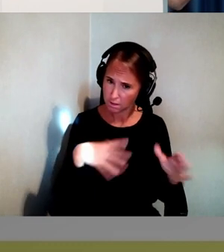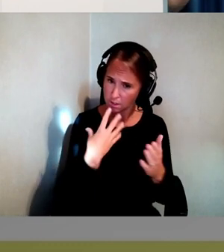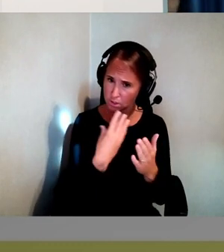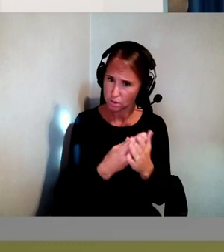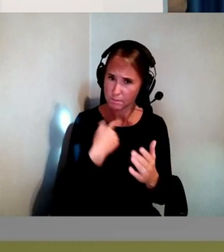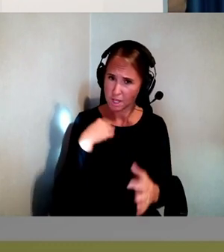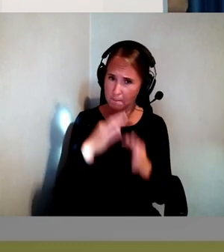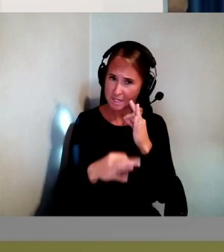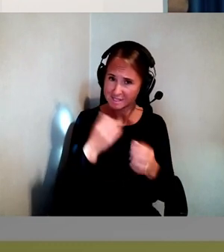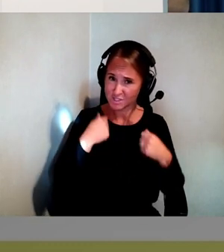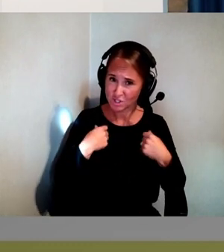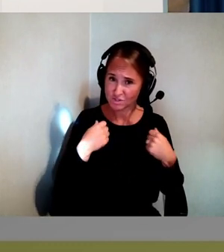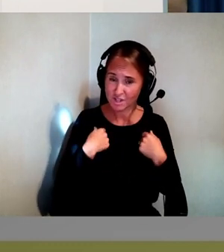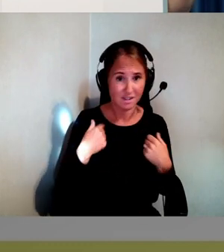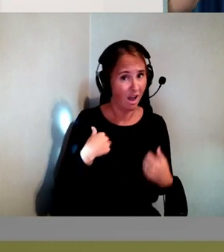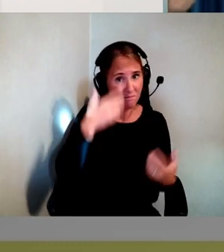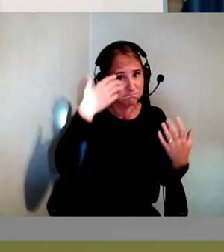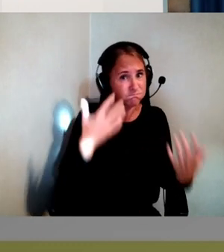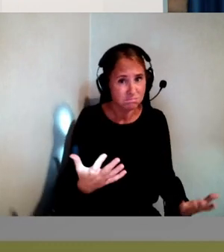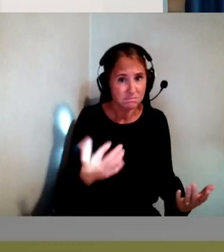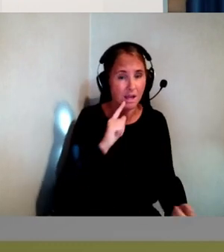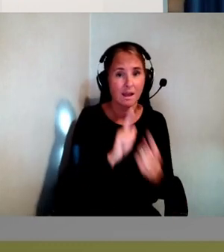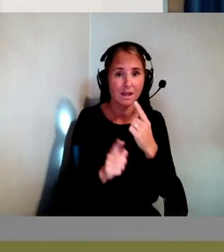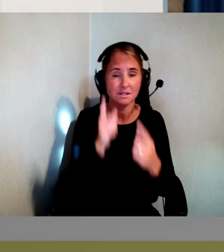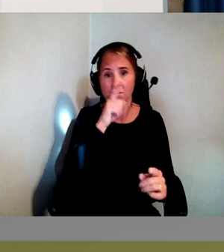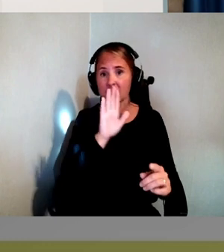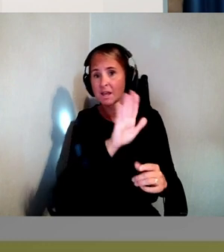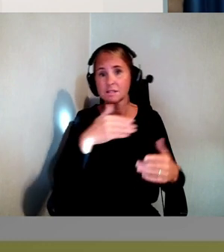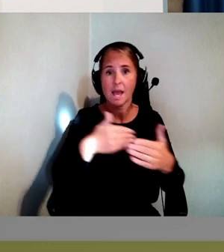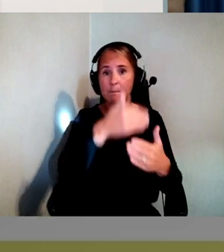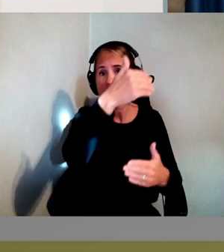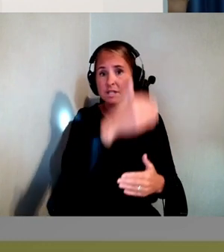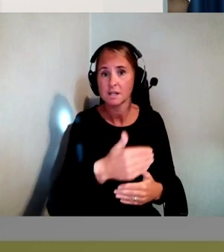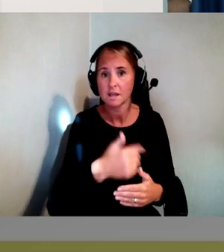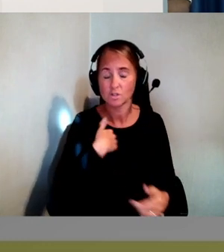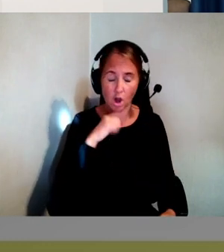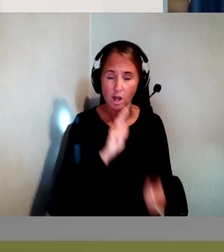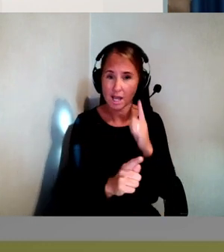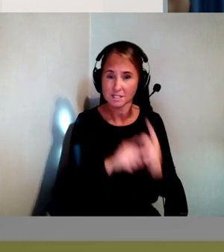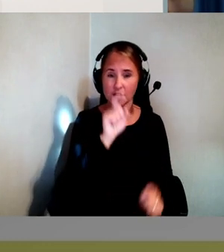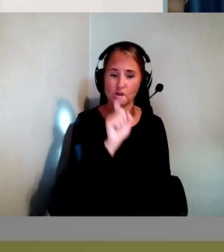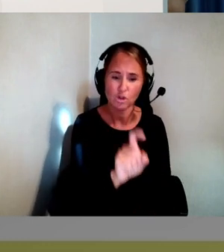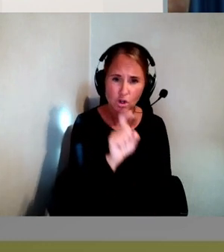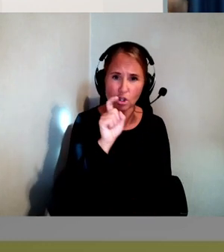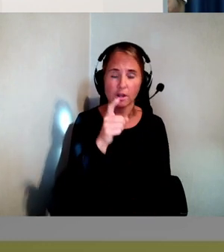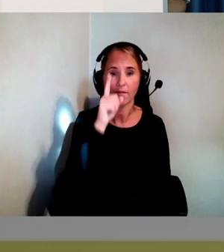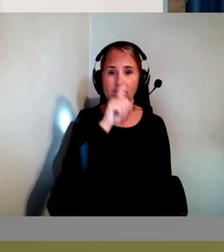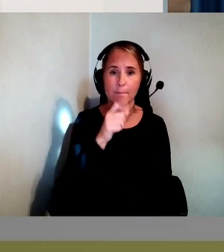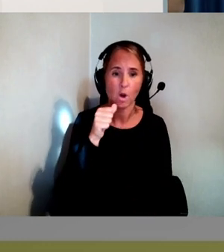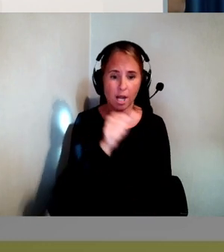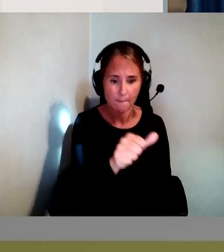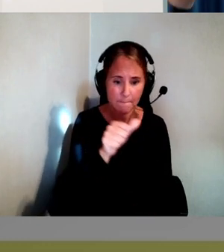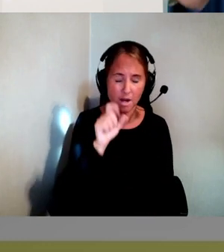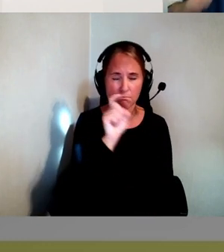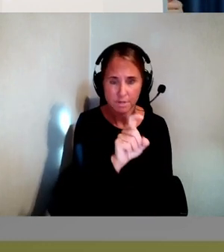vet inte Det är kanske fel på hemsidan Jag kanske tryckte fel på knappen Jag testar igen